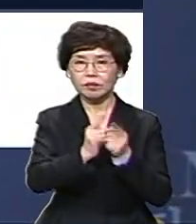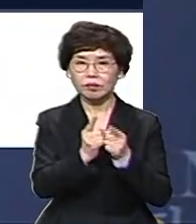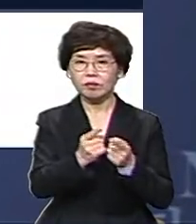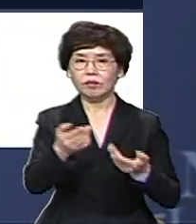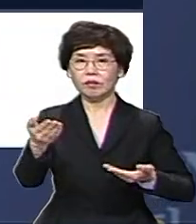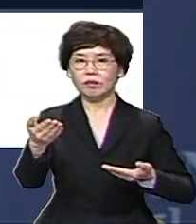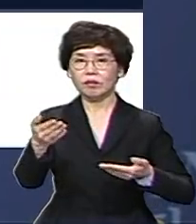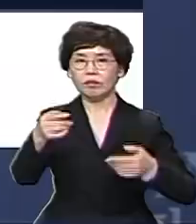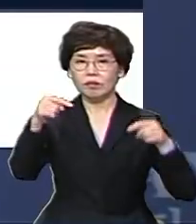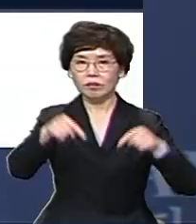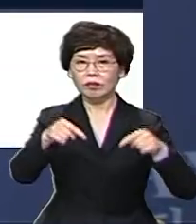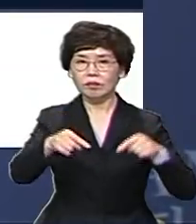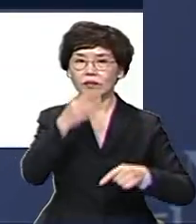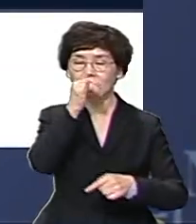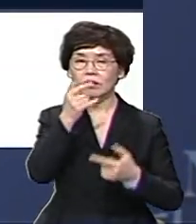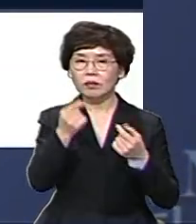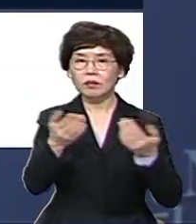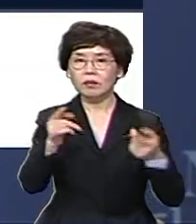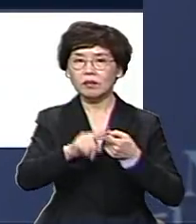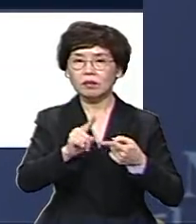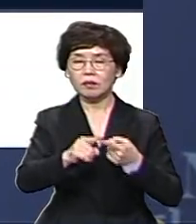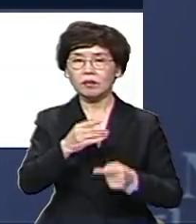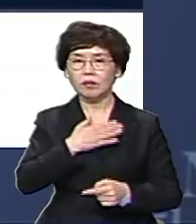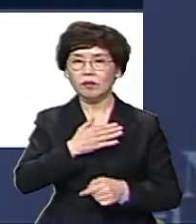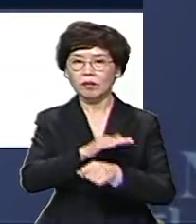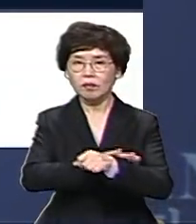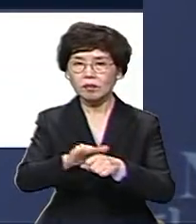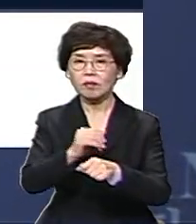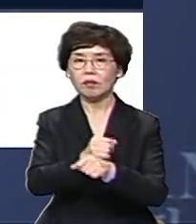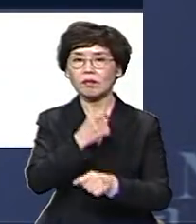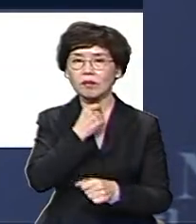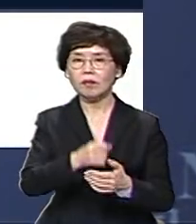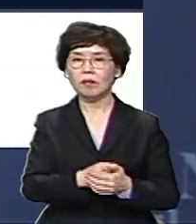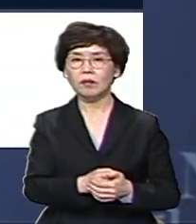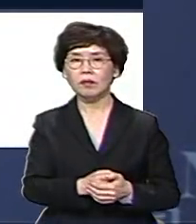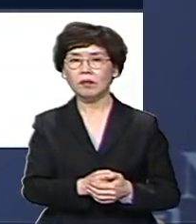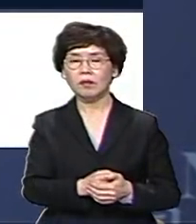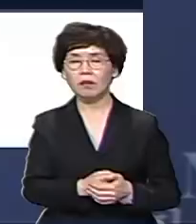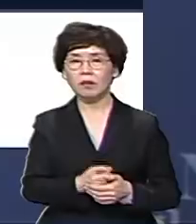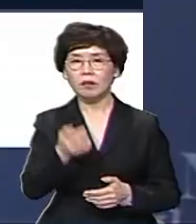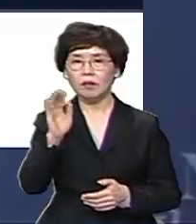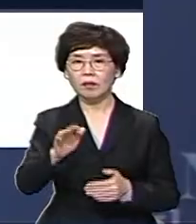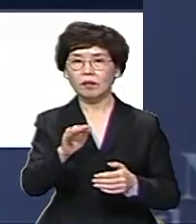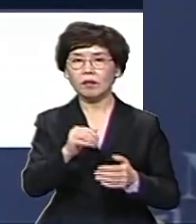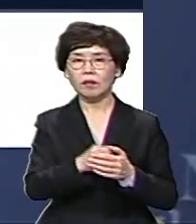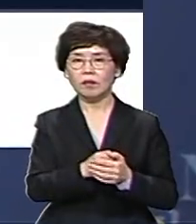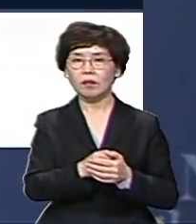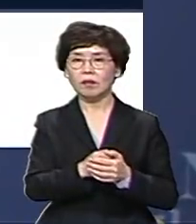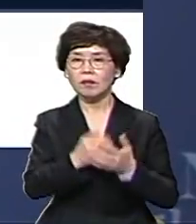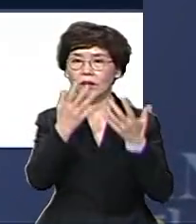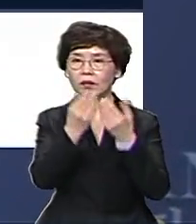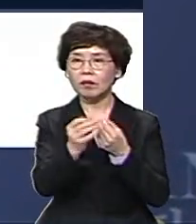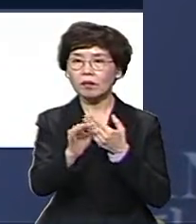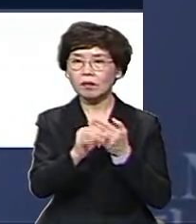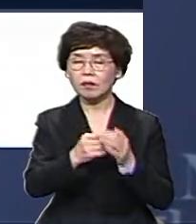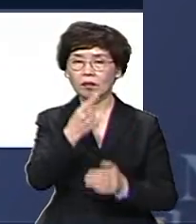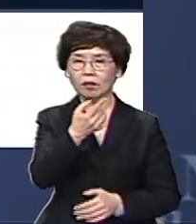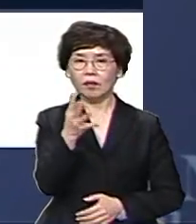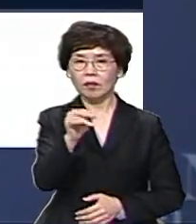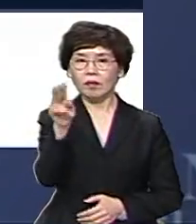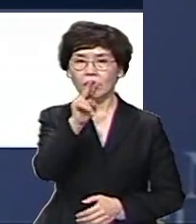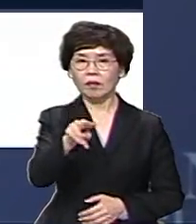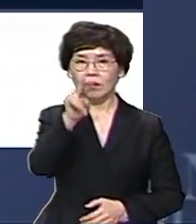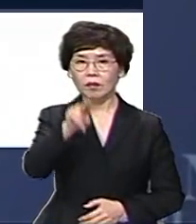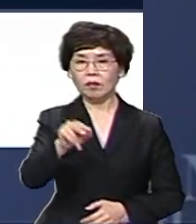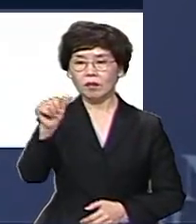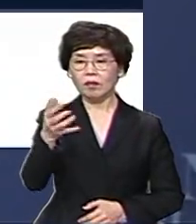있어서 무역 관계라고 생각합니다. 무역 적자라고 생각을 합니다. 그렇지만 양국은 또 많은 좋은 기회가 있습니다. 숫자가